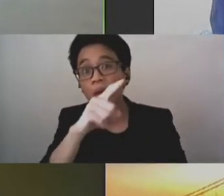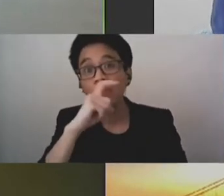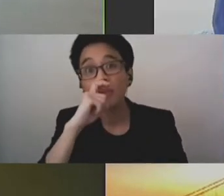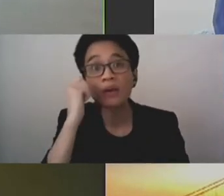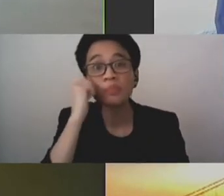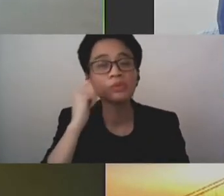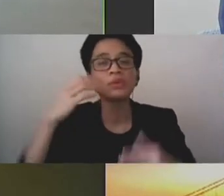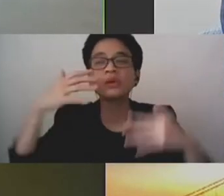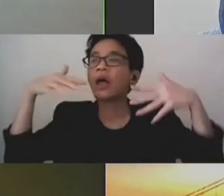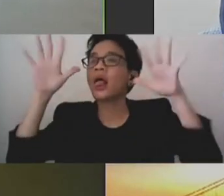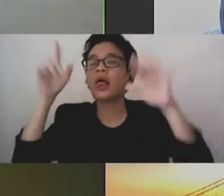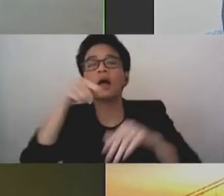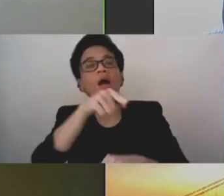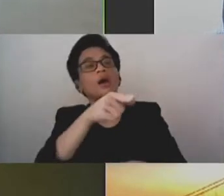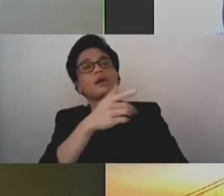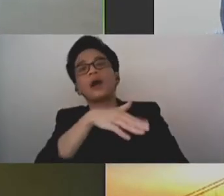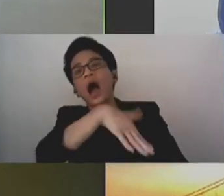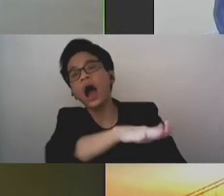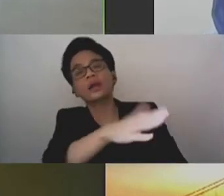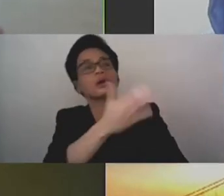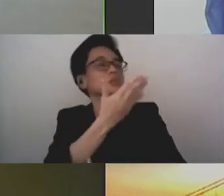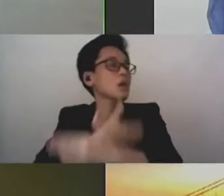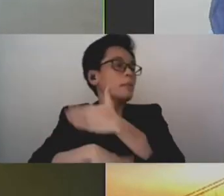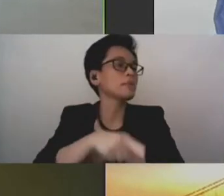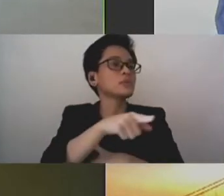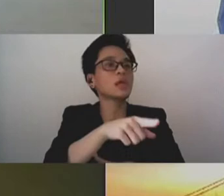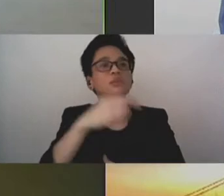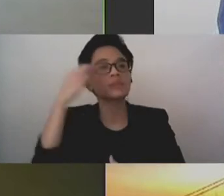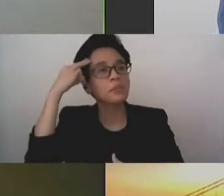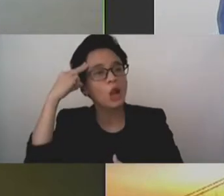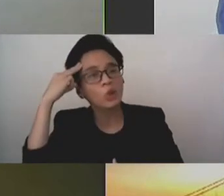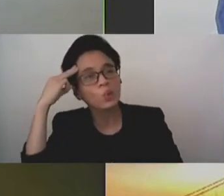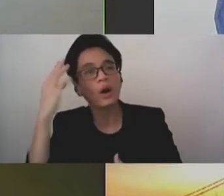mengalami disabilitas intelektual, anak saya tidak bisa ini, tidak bisa itu.